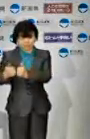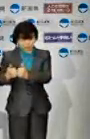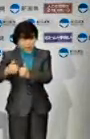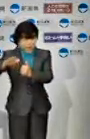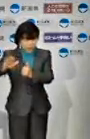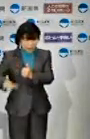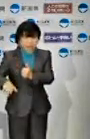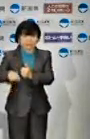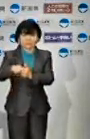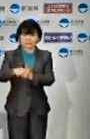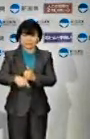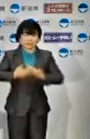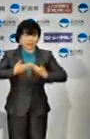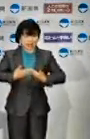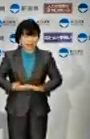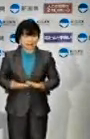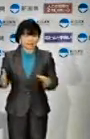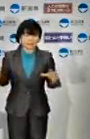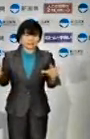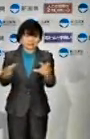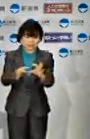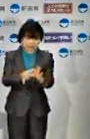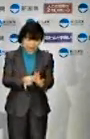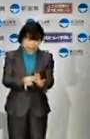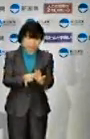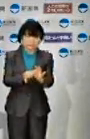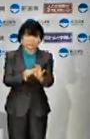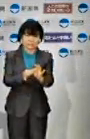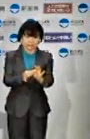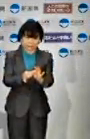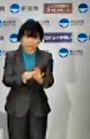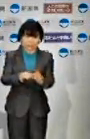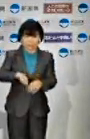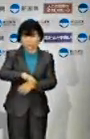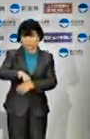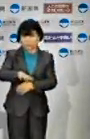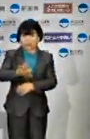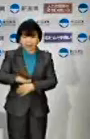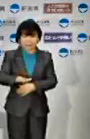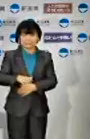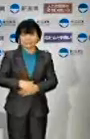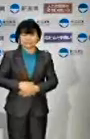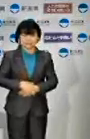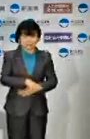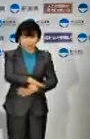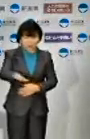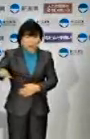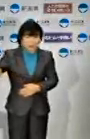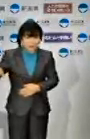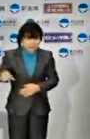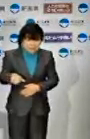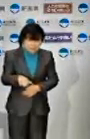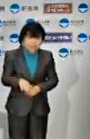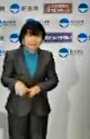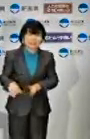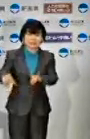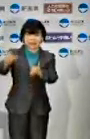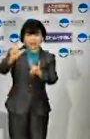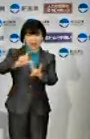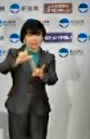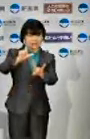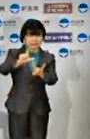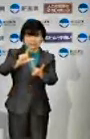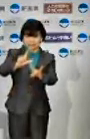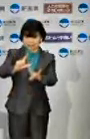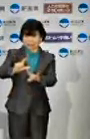ですね、安心につながる分野があるわけですね。でここに ICT が非常に活躍